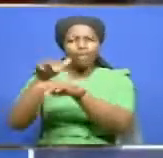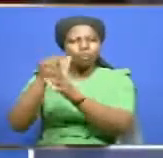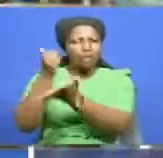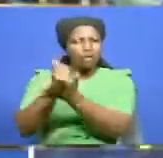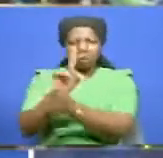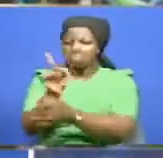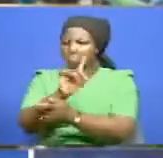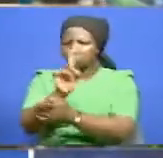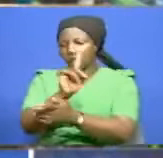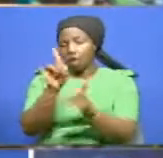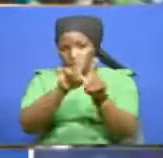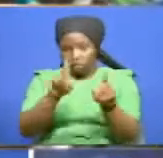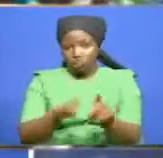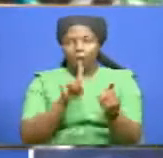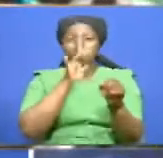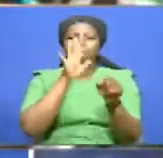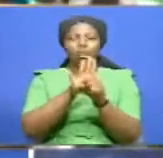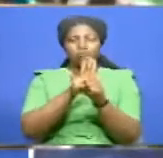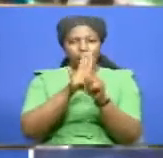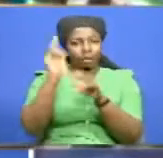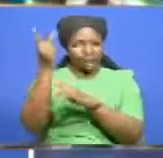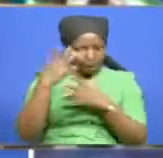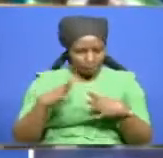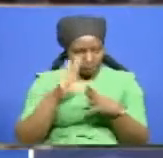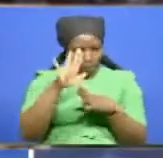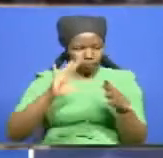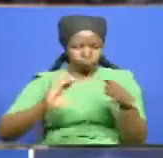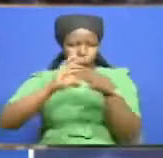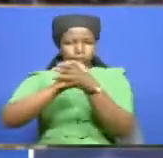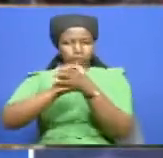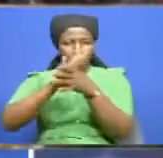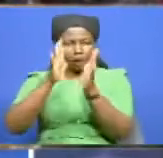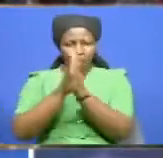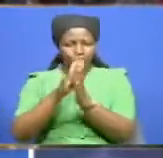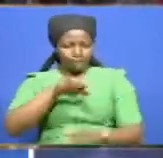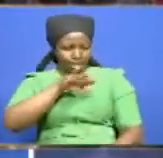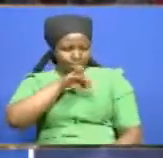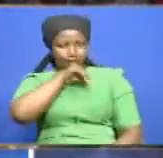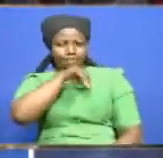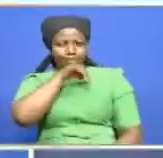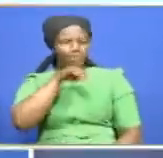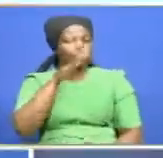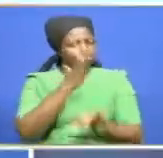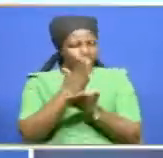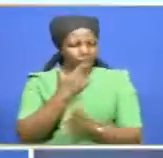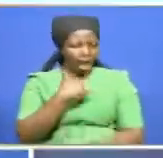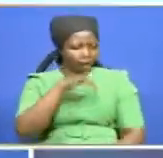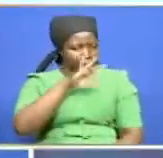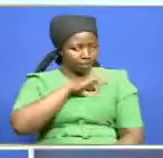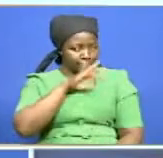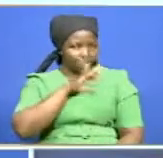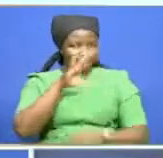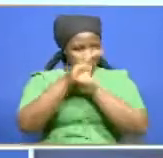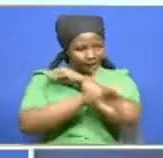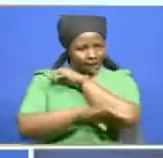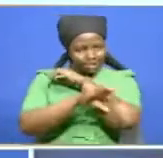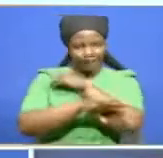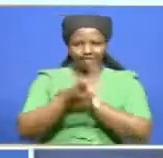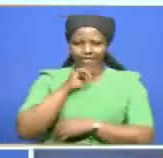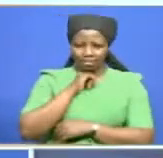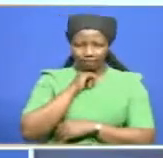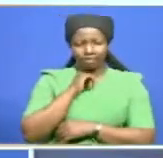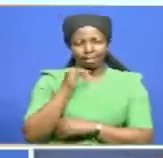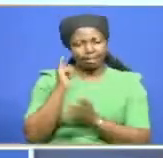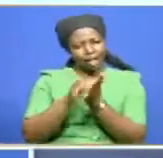assured Kenyans his handshake with opposition leader Raila Odinga was beneficial to the country. Ipo mnaona mimi natafuta